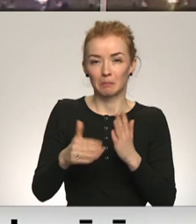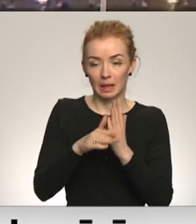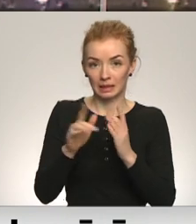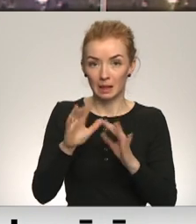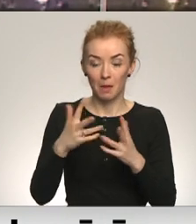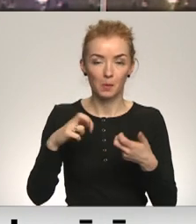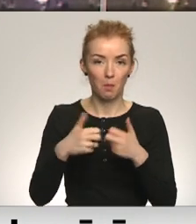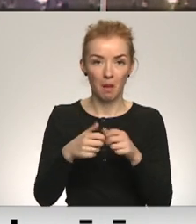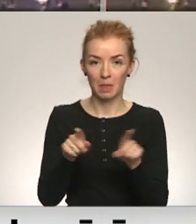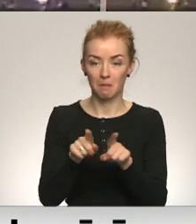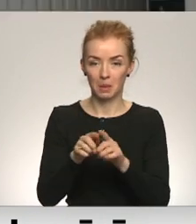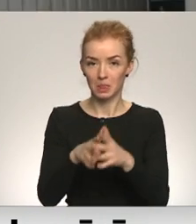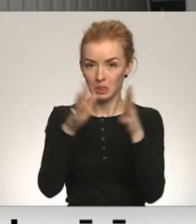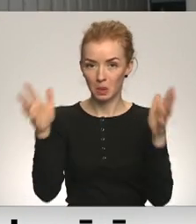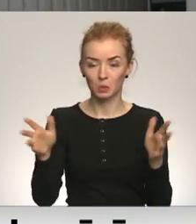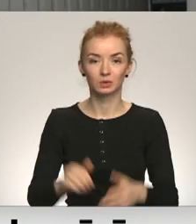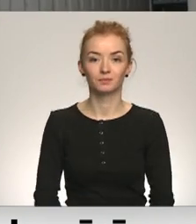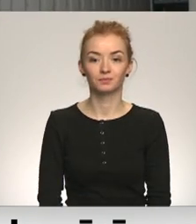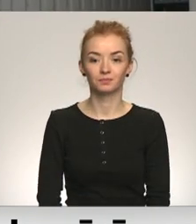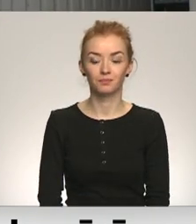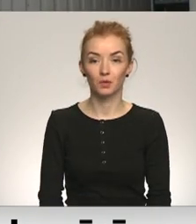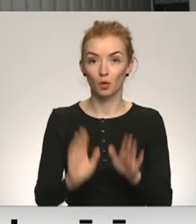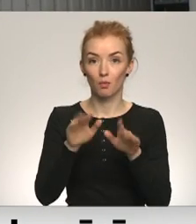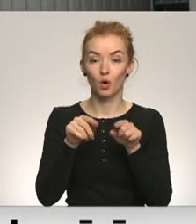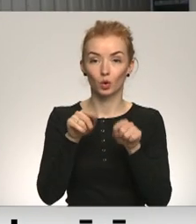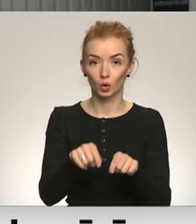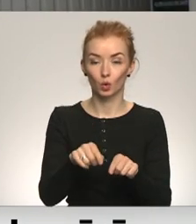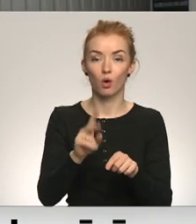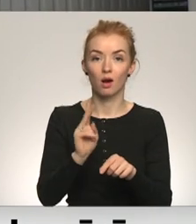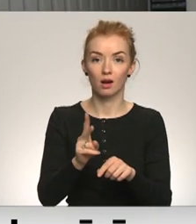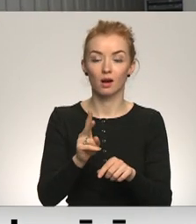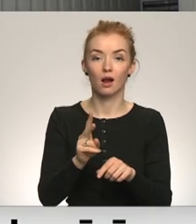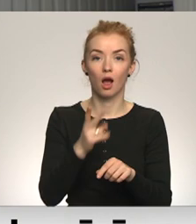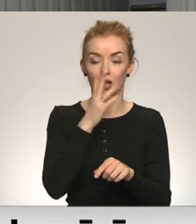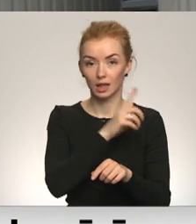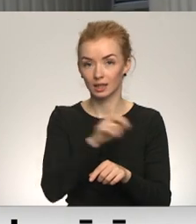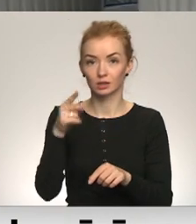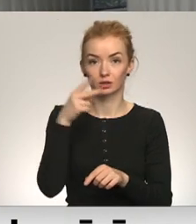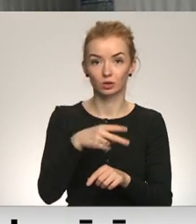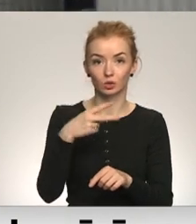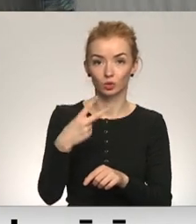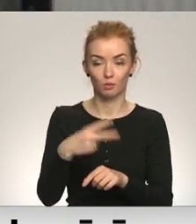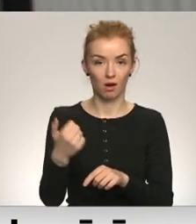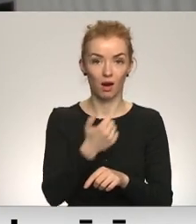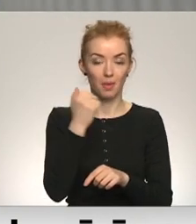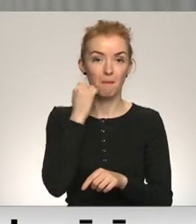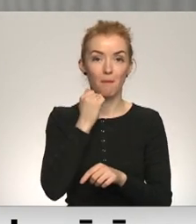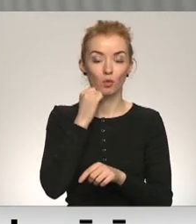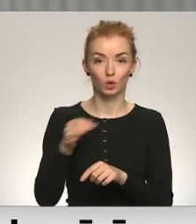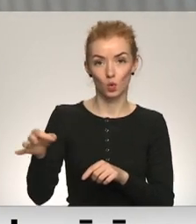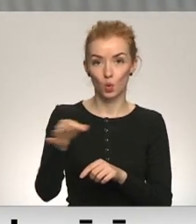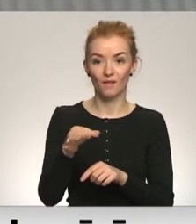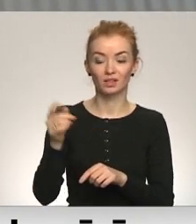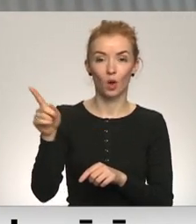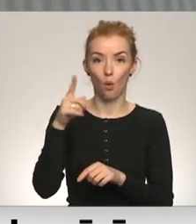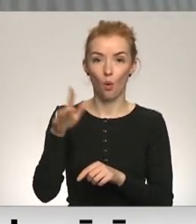esot gan daudz. Par to, kopš 20. Gadsimta beigām līdz pat 2020. Gadam Bauskas novada